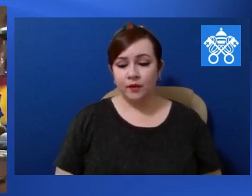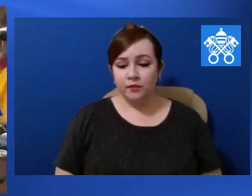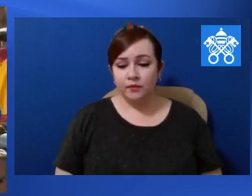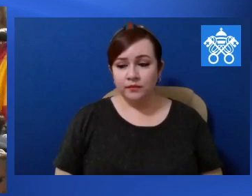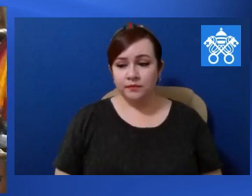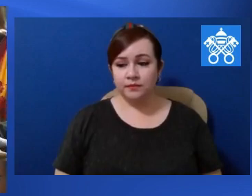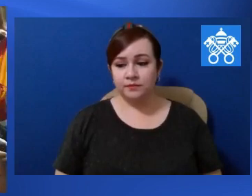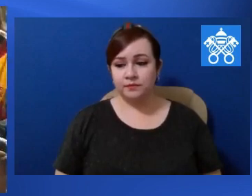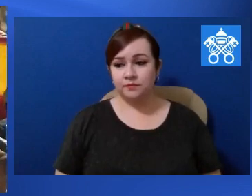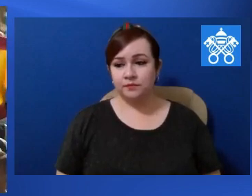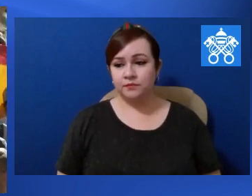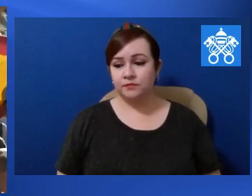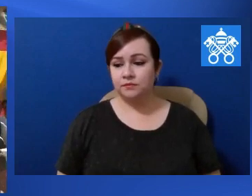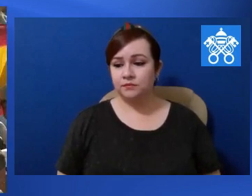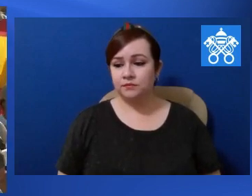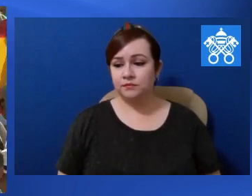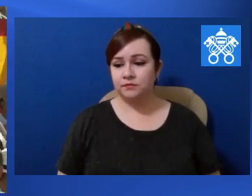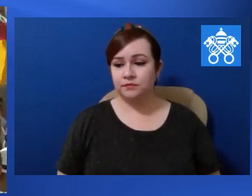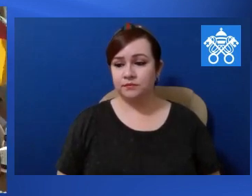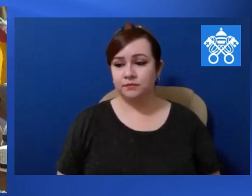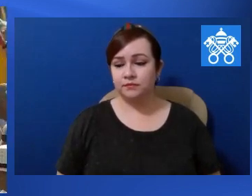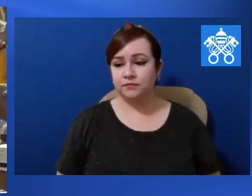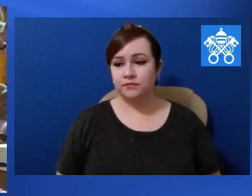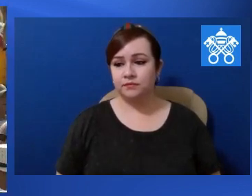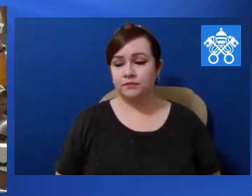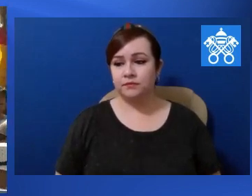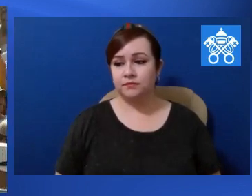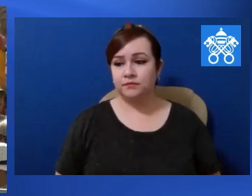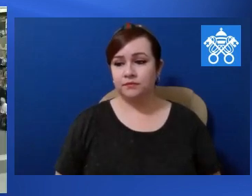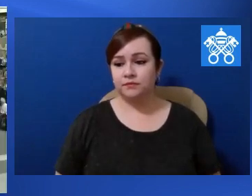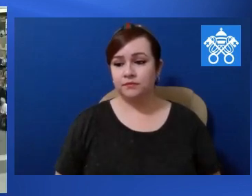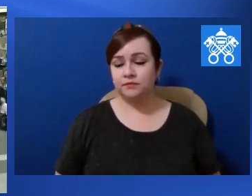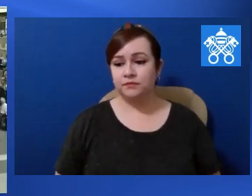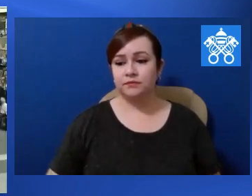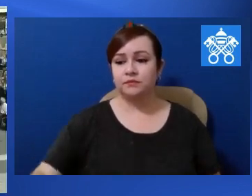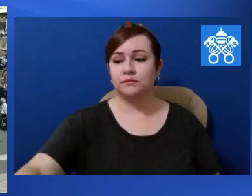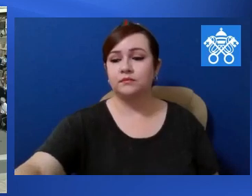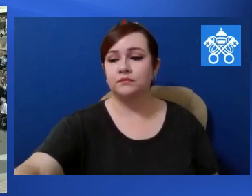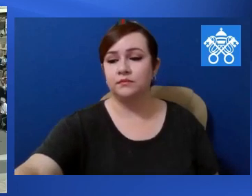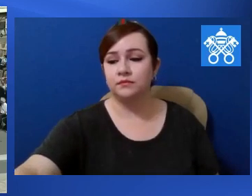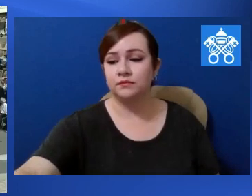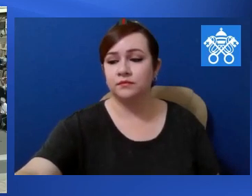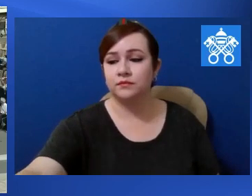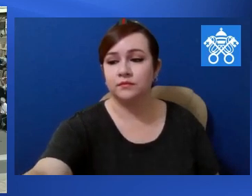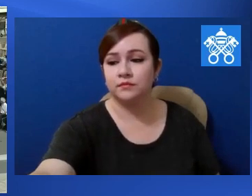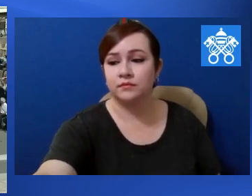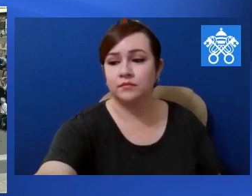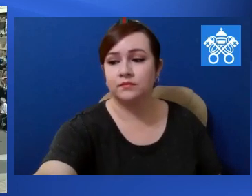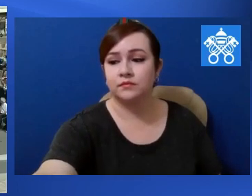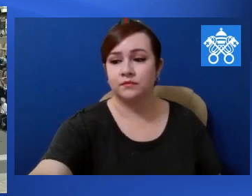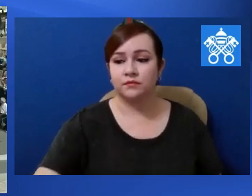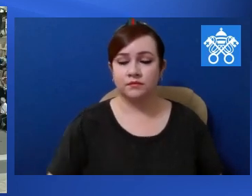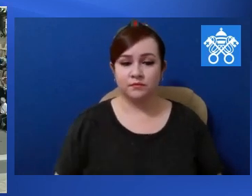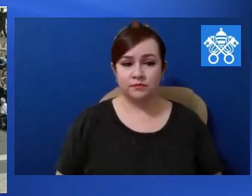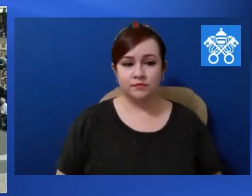mich aufnimmt, der nimmt nicht nur mich auf, sondern den, der mich gesandt hat. Wort